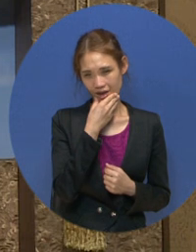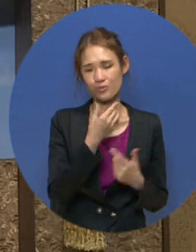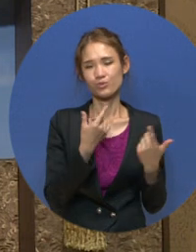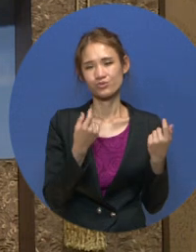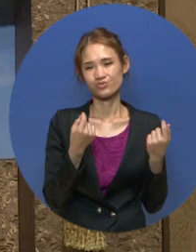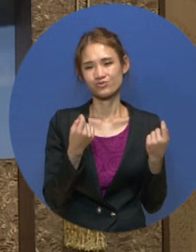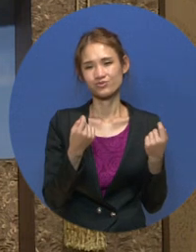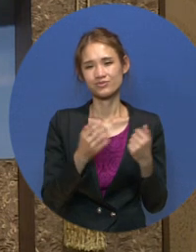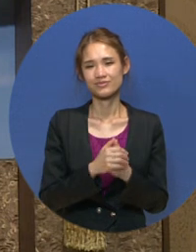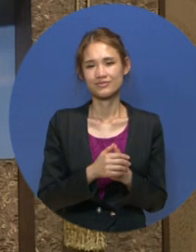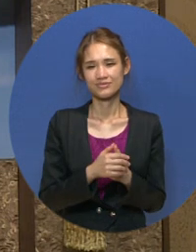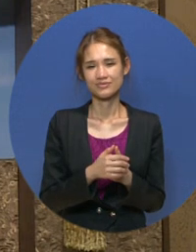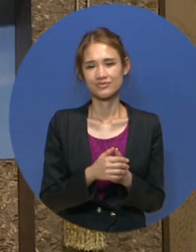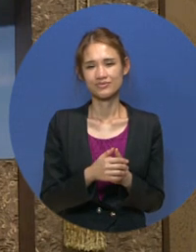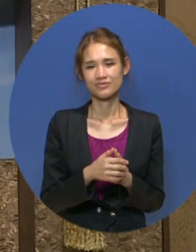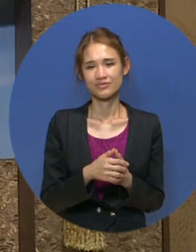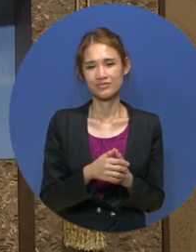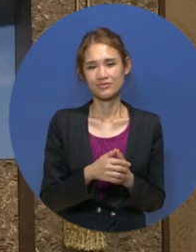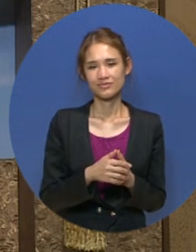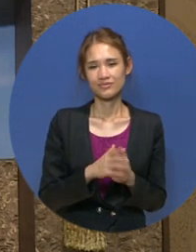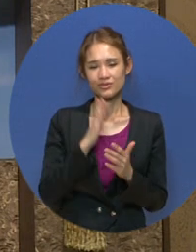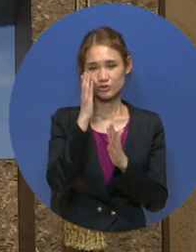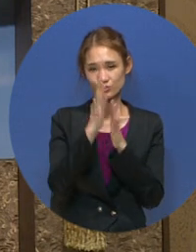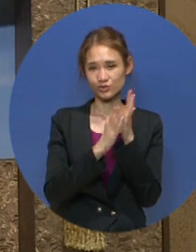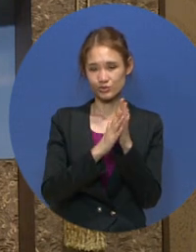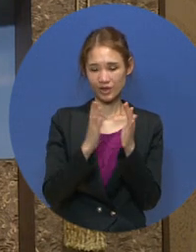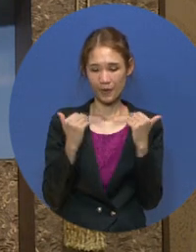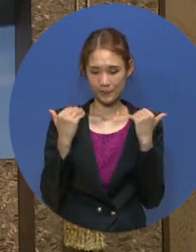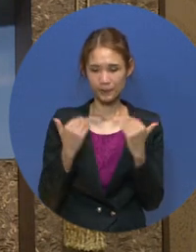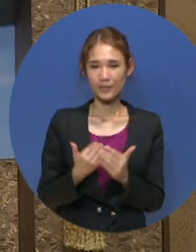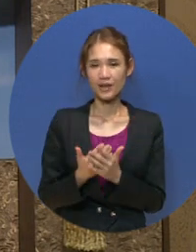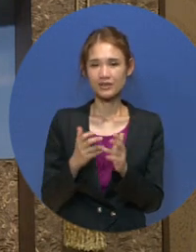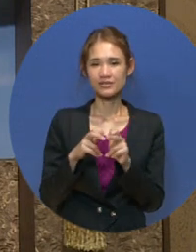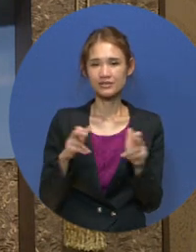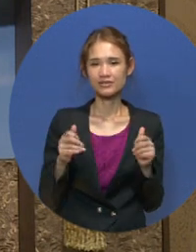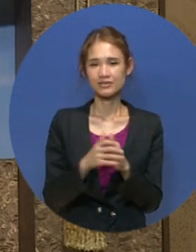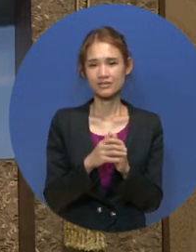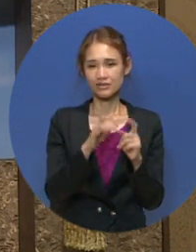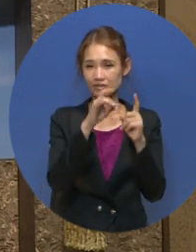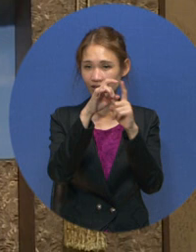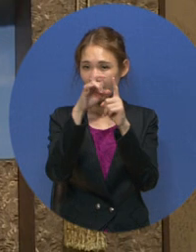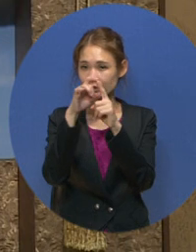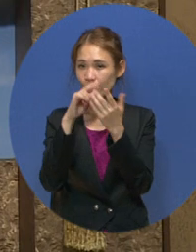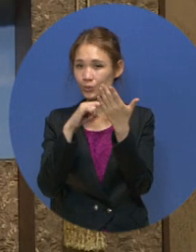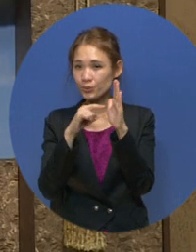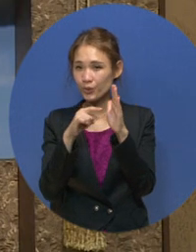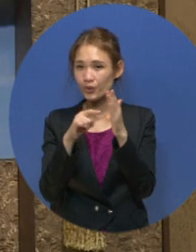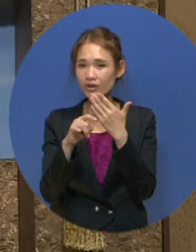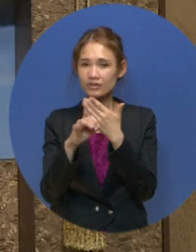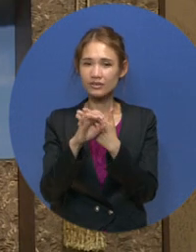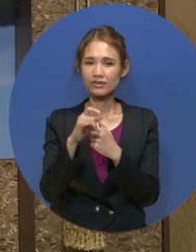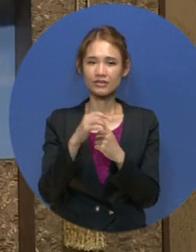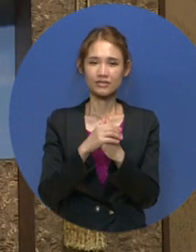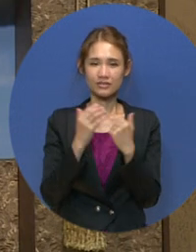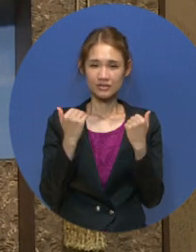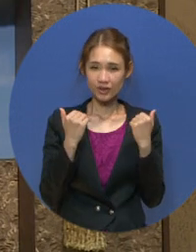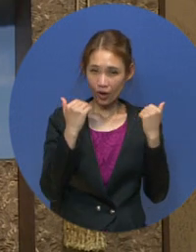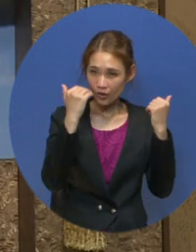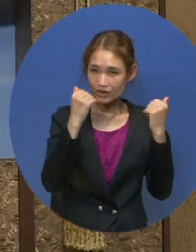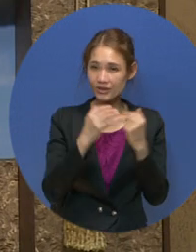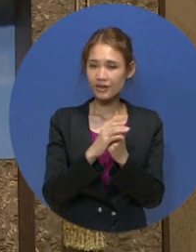같습니다. 그래서 저희 숲스토리와 발달장애인을 뭐 단어로 표현하자면